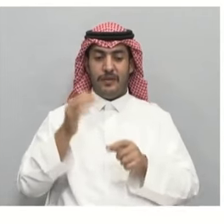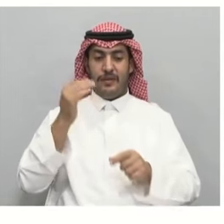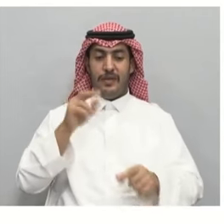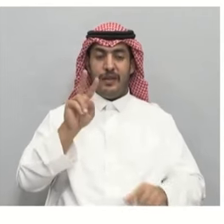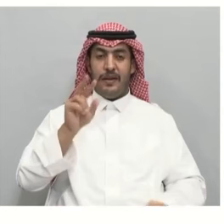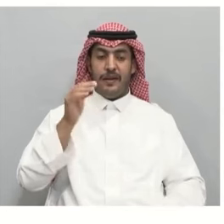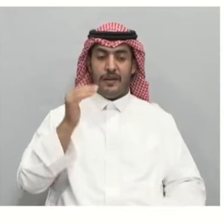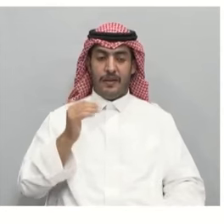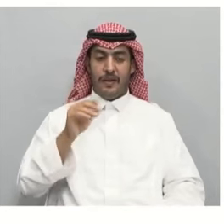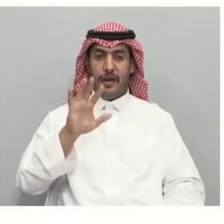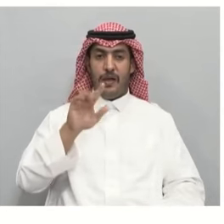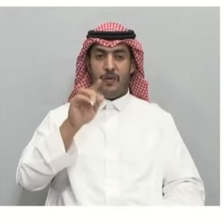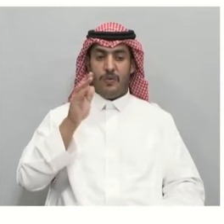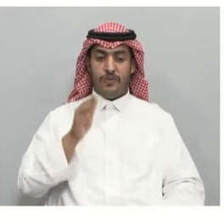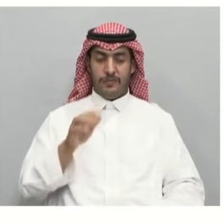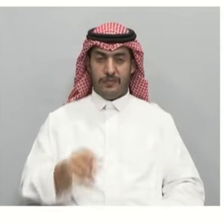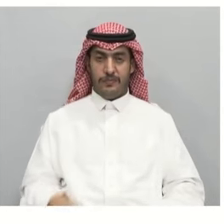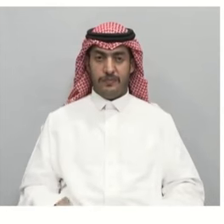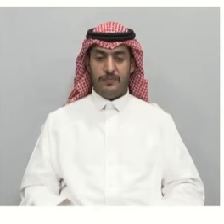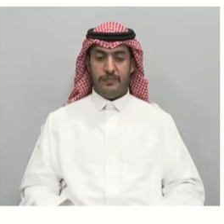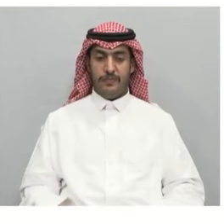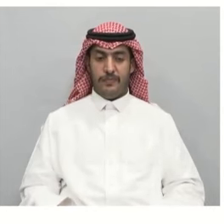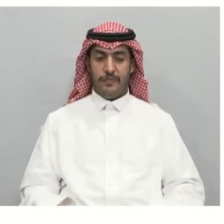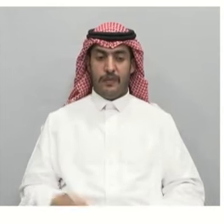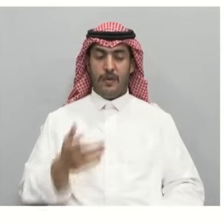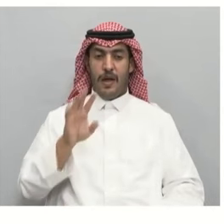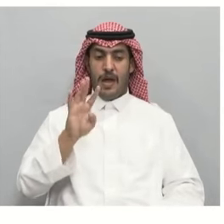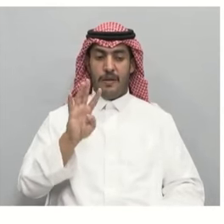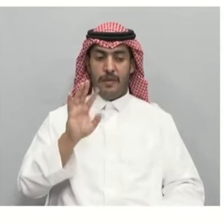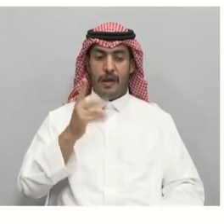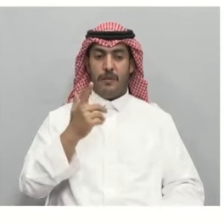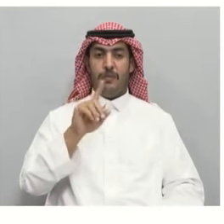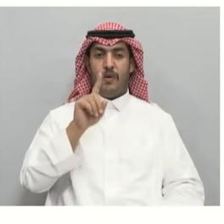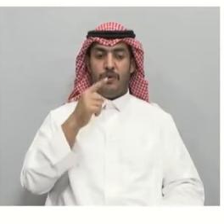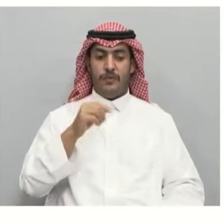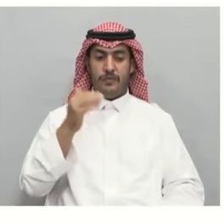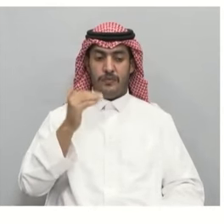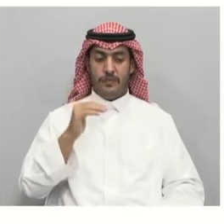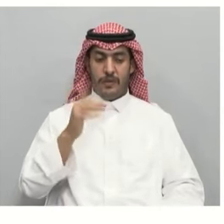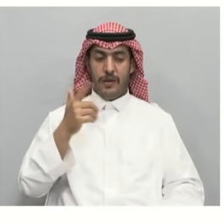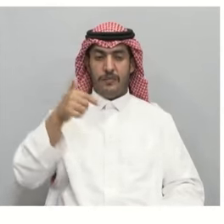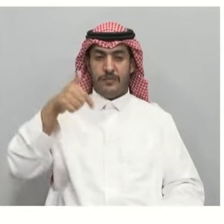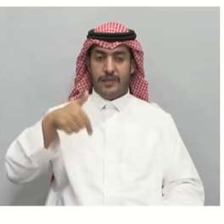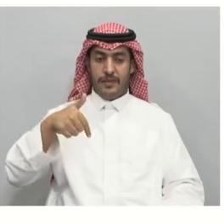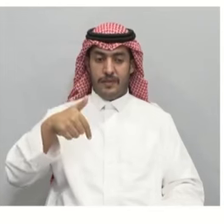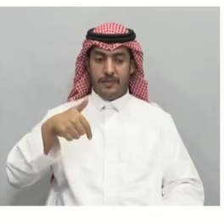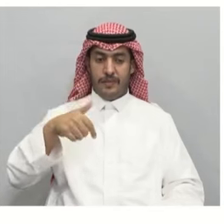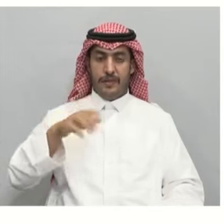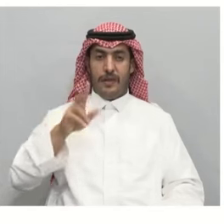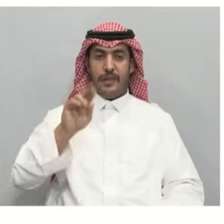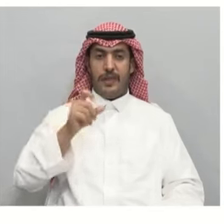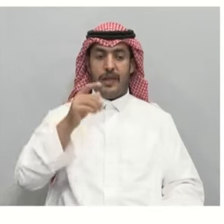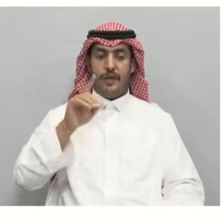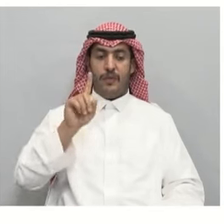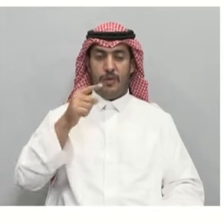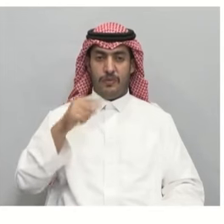والتيار نصف امبير او الجهد ا والتيار واح امبير او الجهد 6ه والتيار